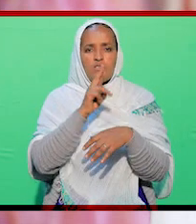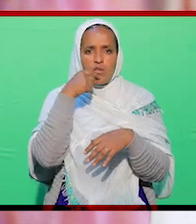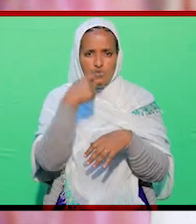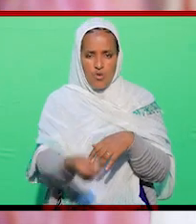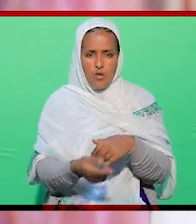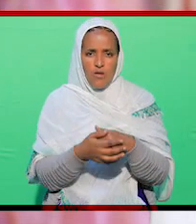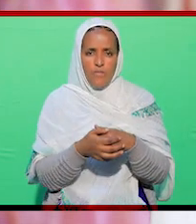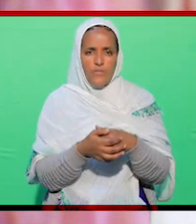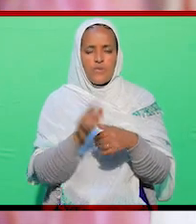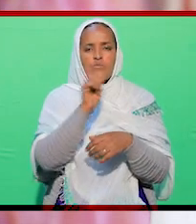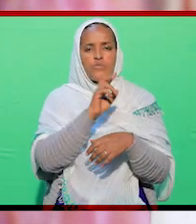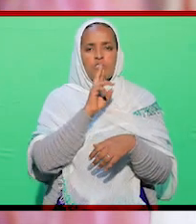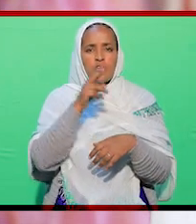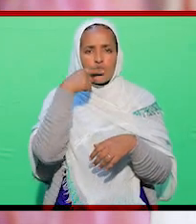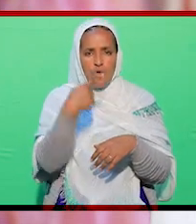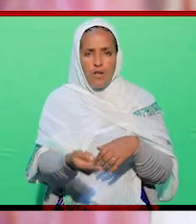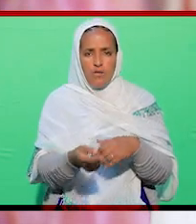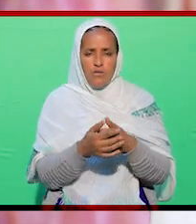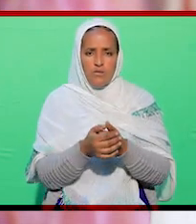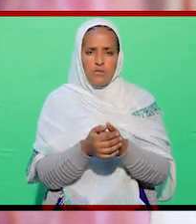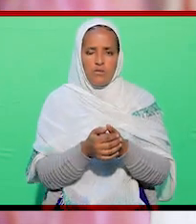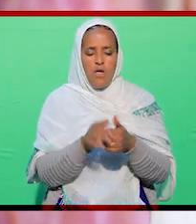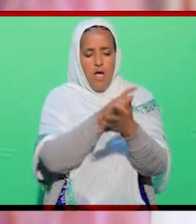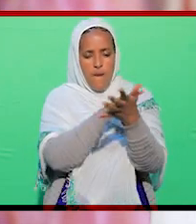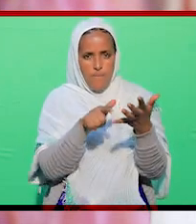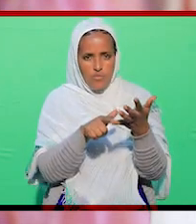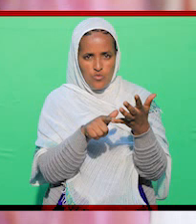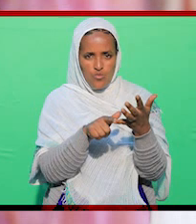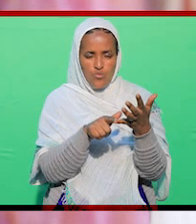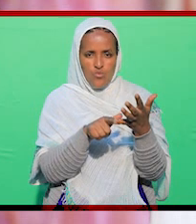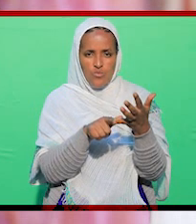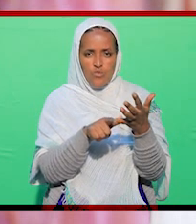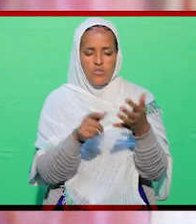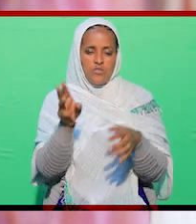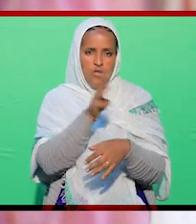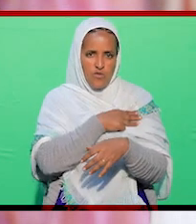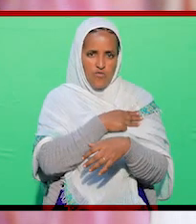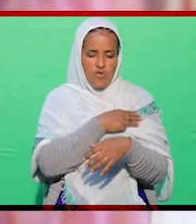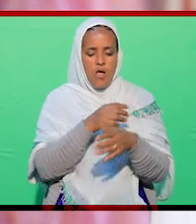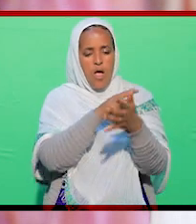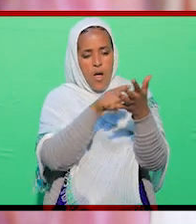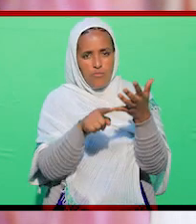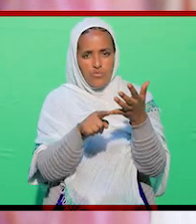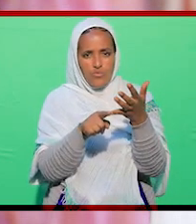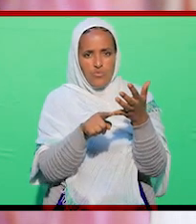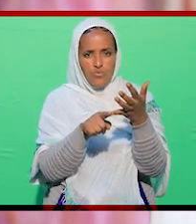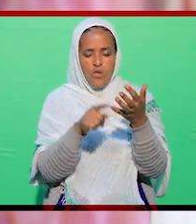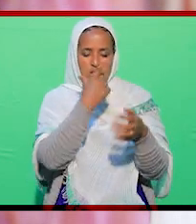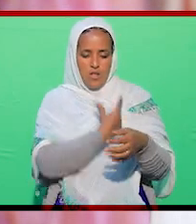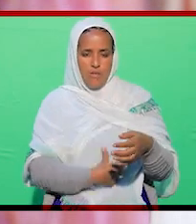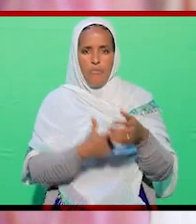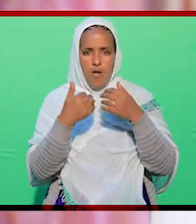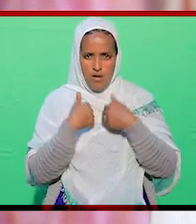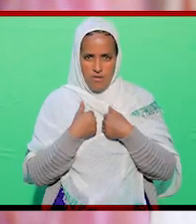አምስቱ ምንድን ናቸው አለ? ምንድን ናቸው? አምስቱ ሰነፎች፣